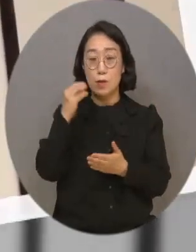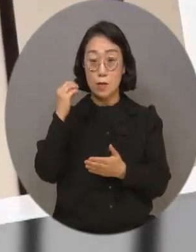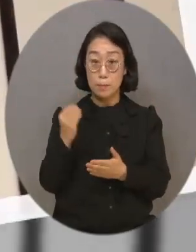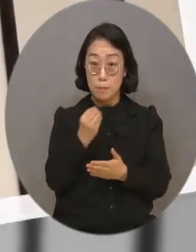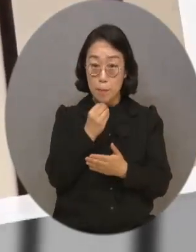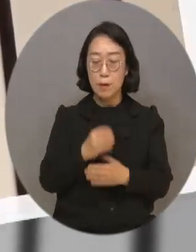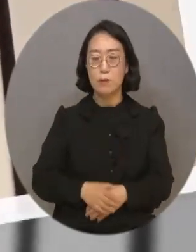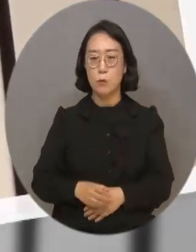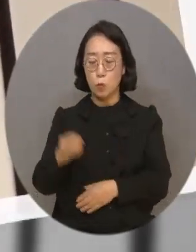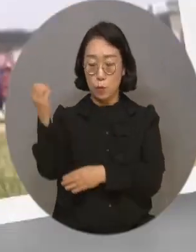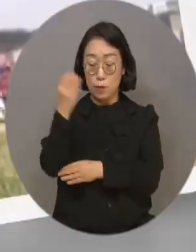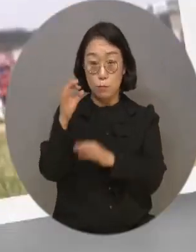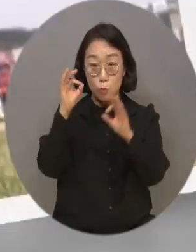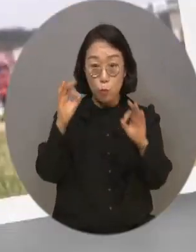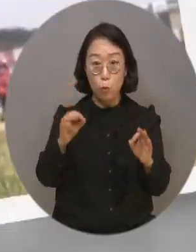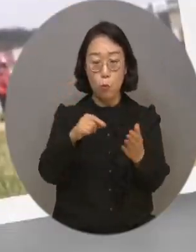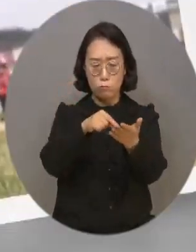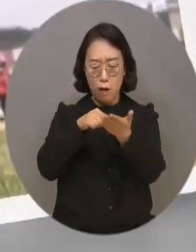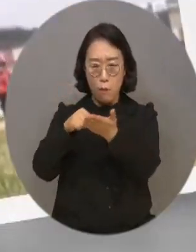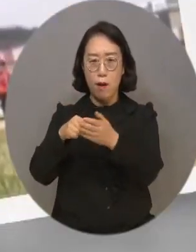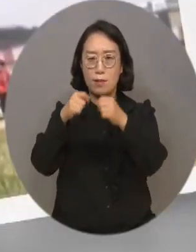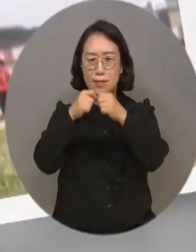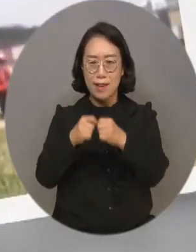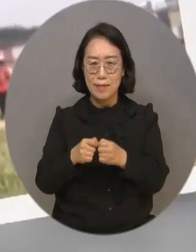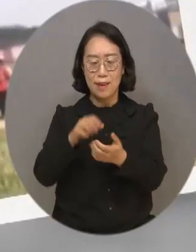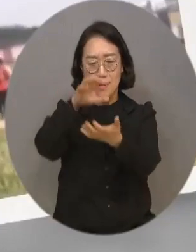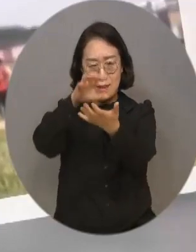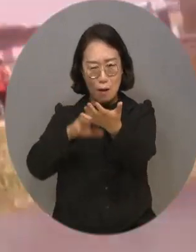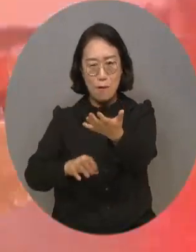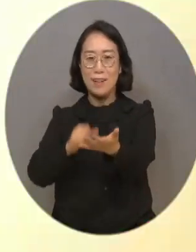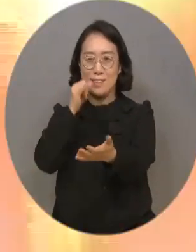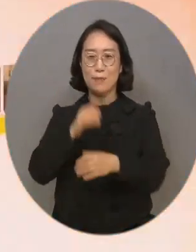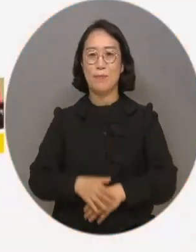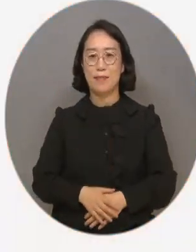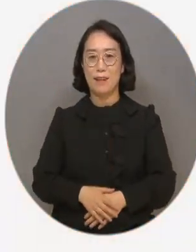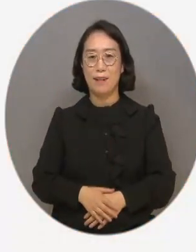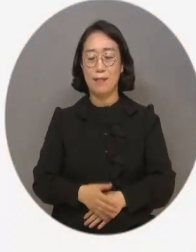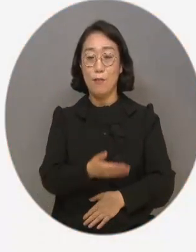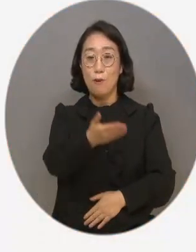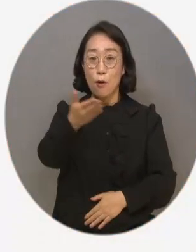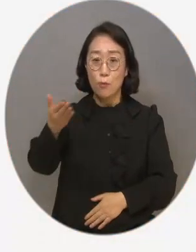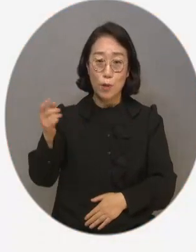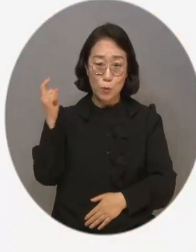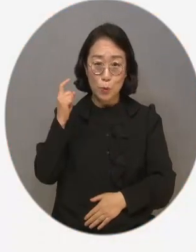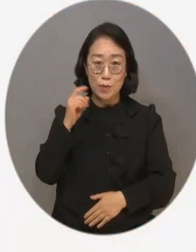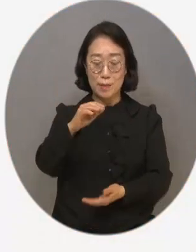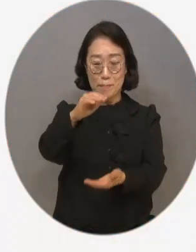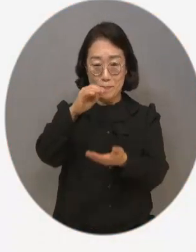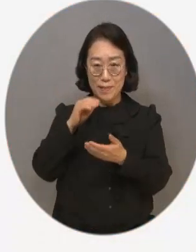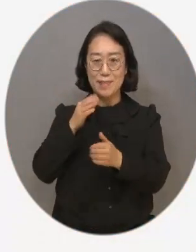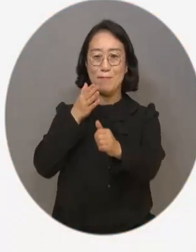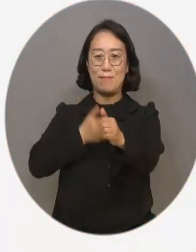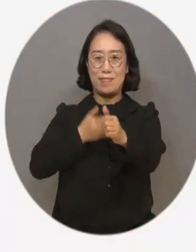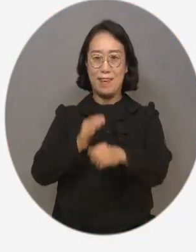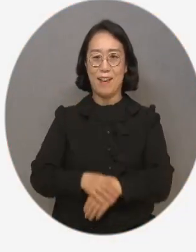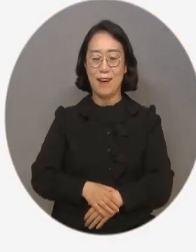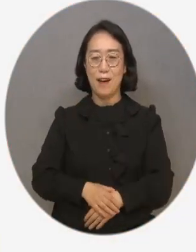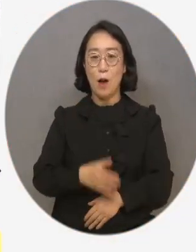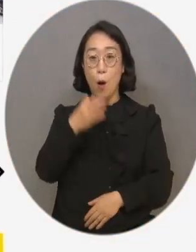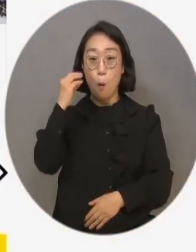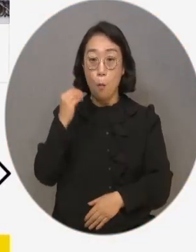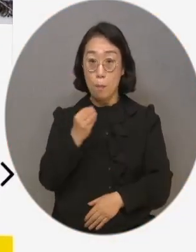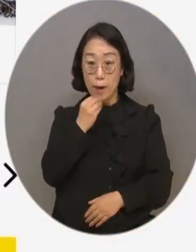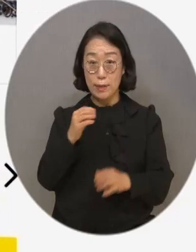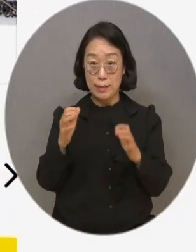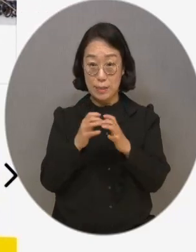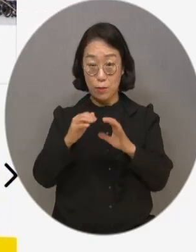웰페어뉴스 홈페이지를 통해 보다 다양한 소식을 접할 수 있습니다. 시청자 여러분의 제보를 기다립니다. 웰페어뉴스